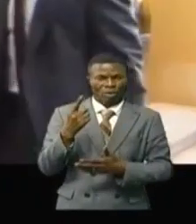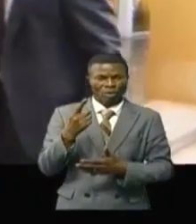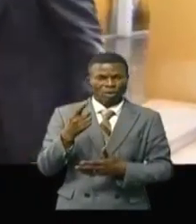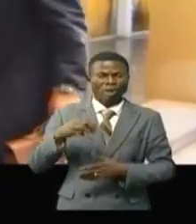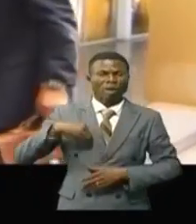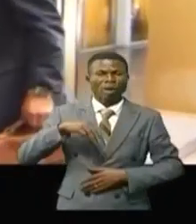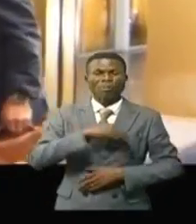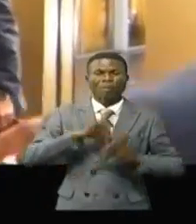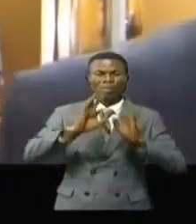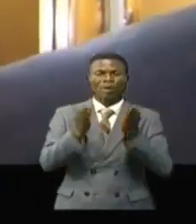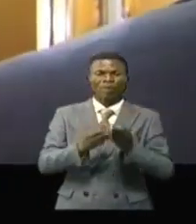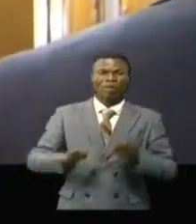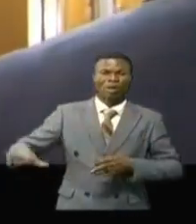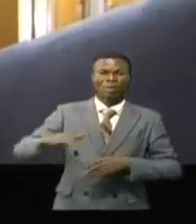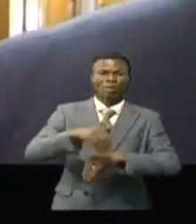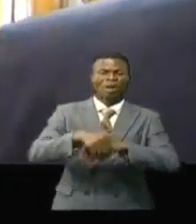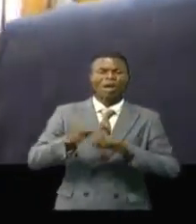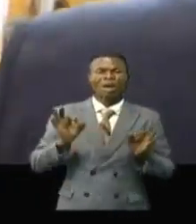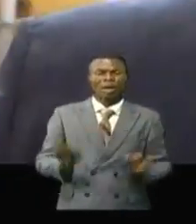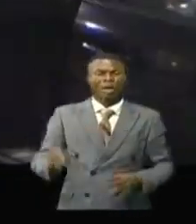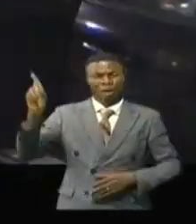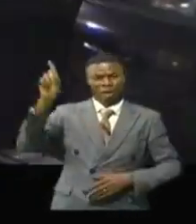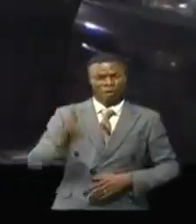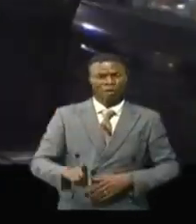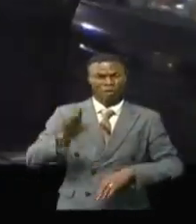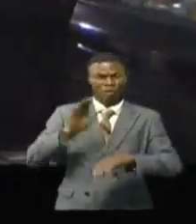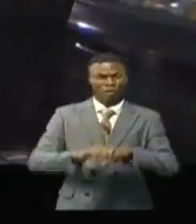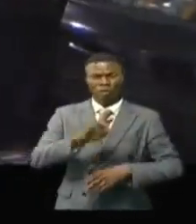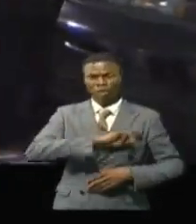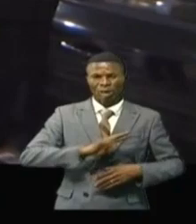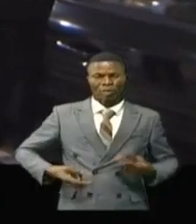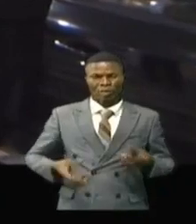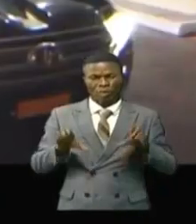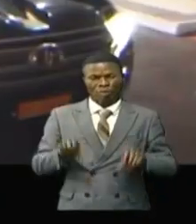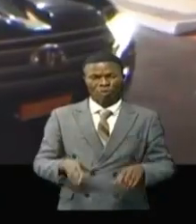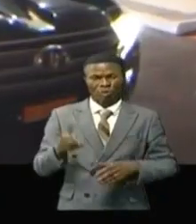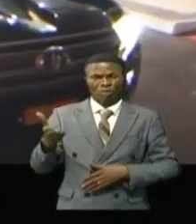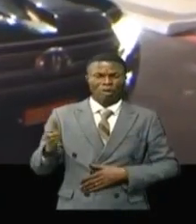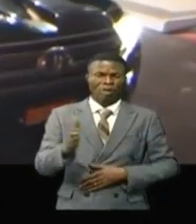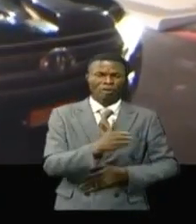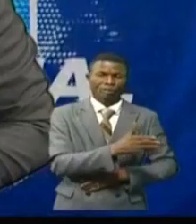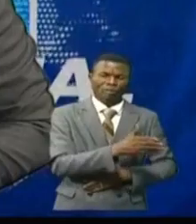de la famille royale d'Angleterre en République démocratique du Congo.